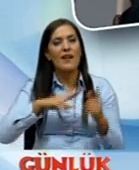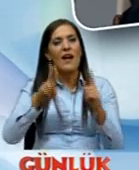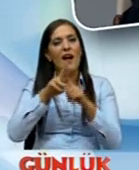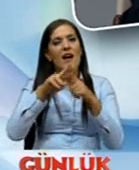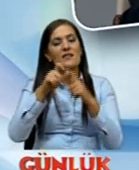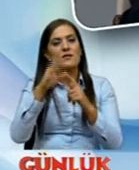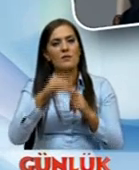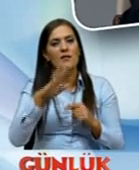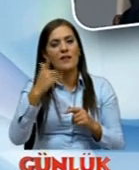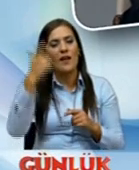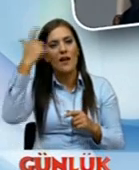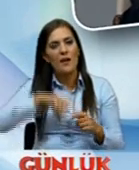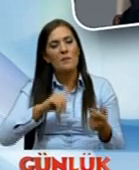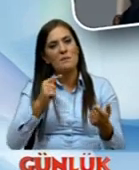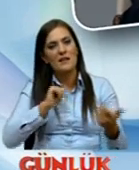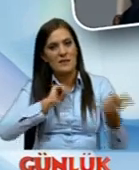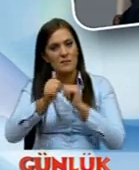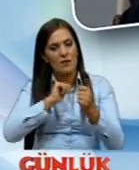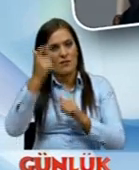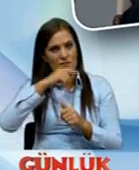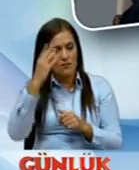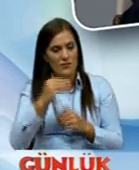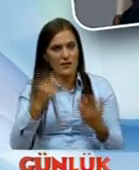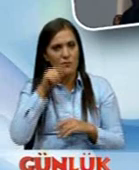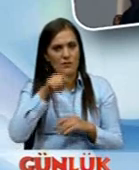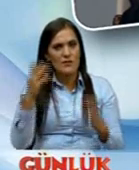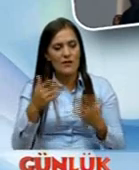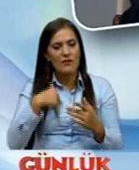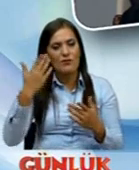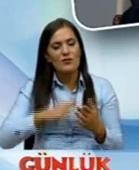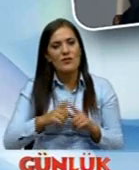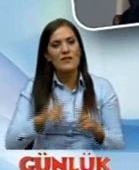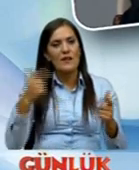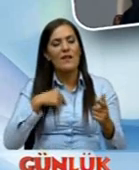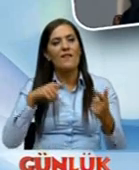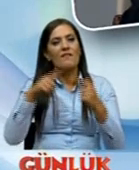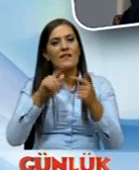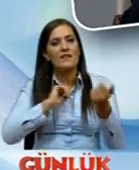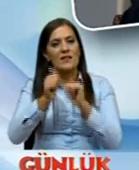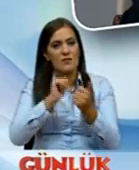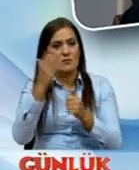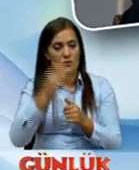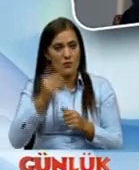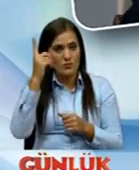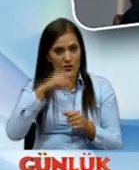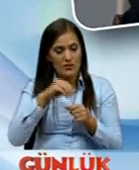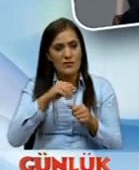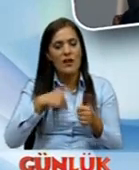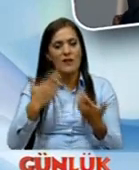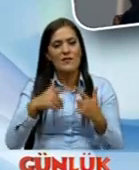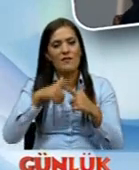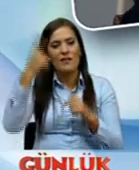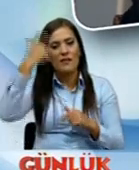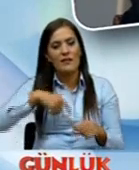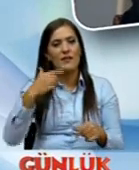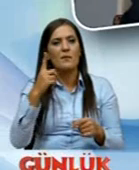kütlesi. Daha çok atletik olacaksınız ki bu da zaten vücut geliştirme ve fitness yarışması olduğu için aslında fitlikten